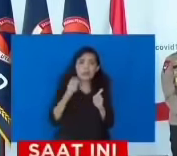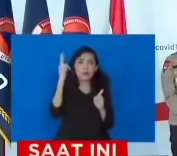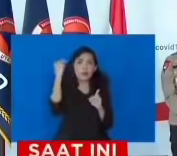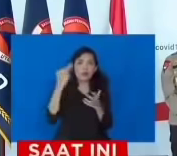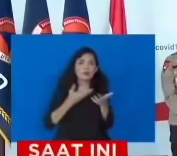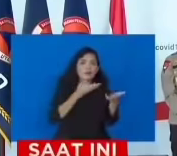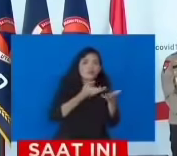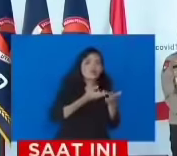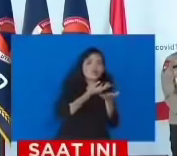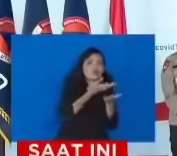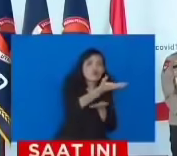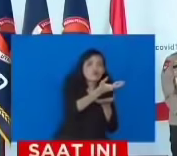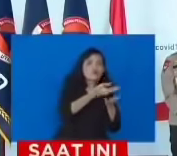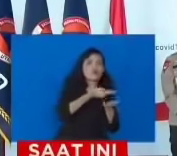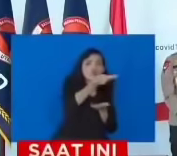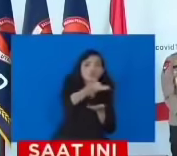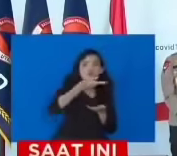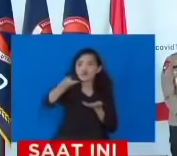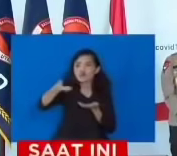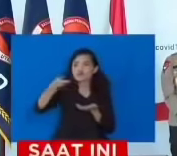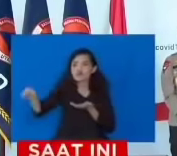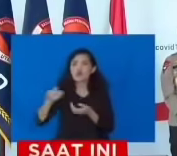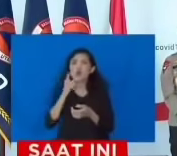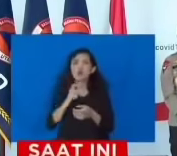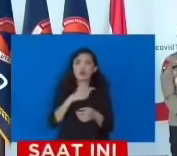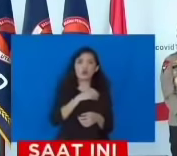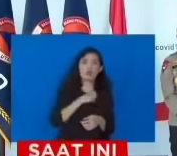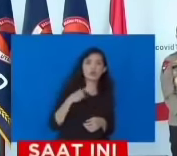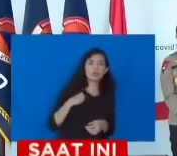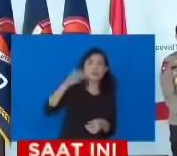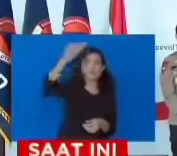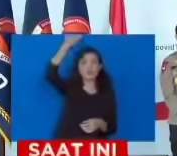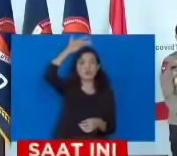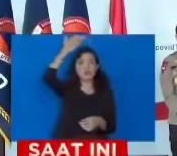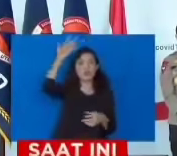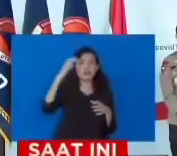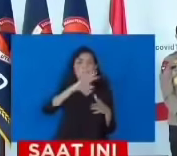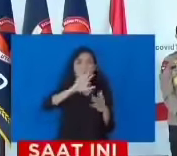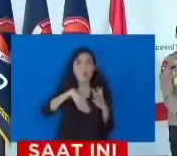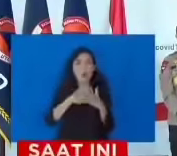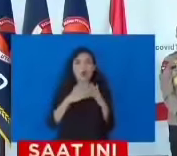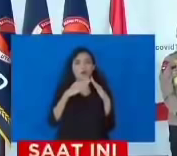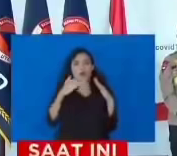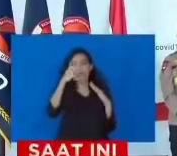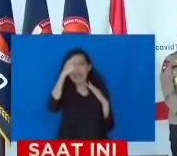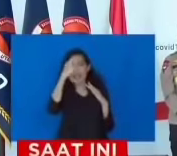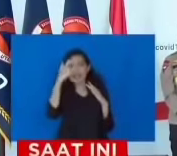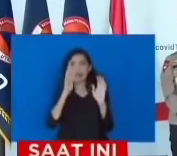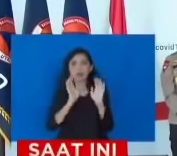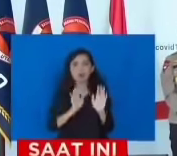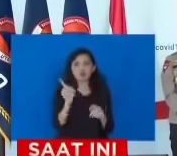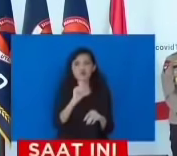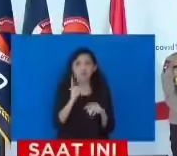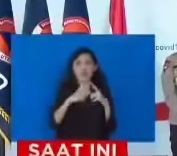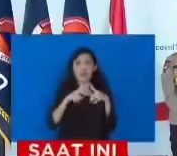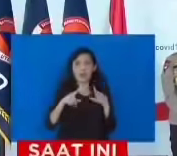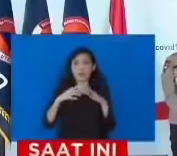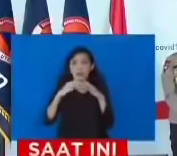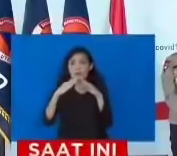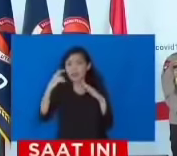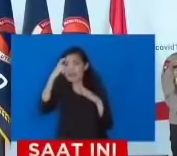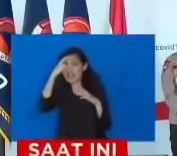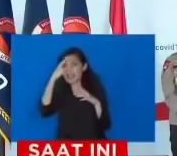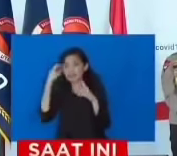kita, para tenaga kesehatan di semua lini layanan kesehatan. Bukan hanya di rumah sakit umum